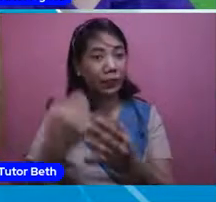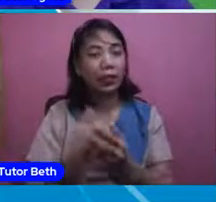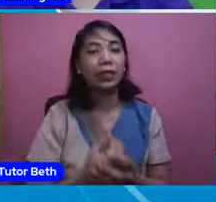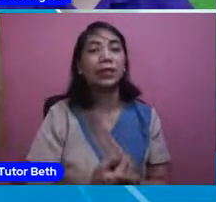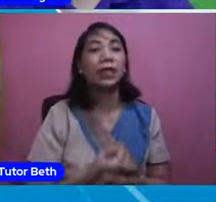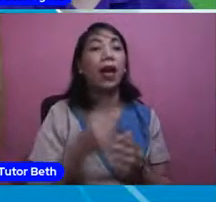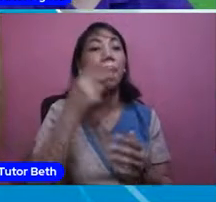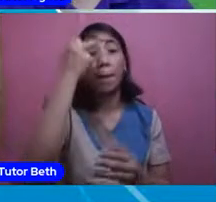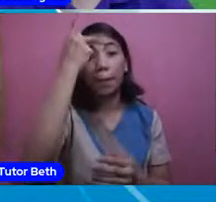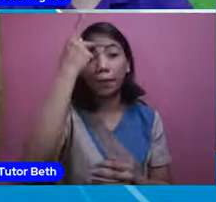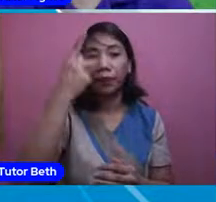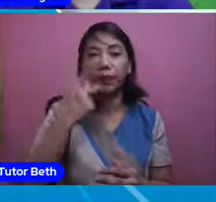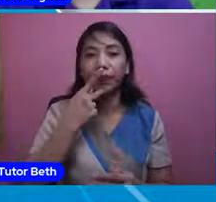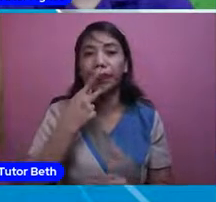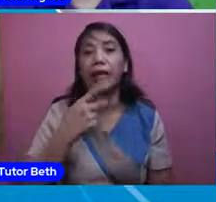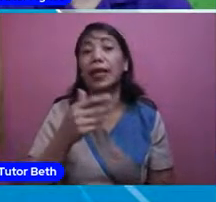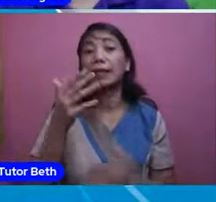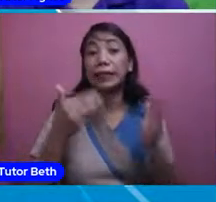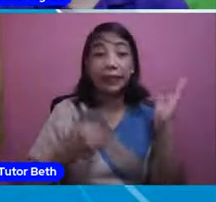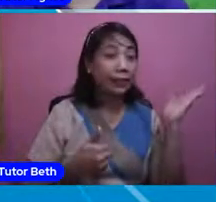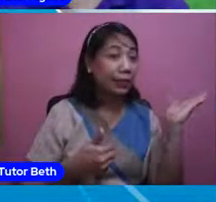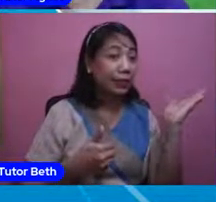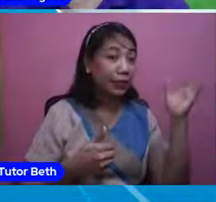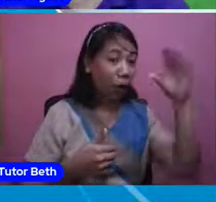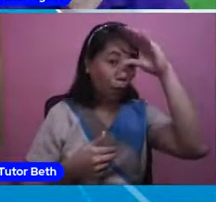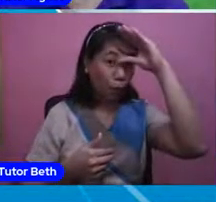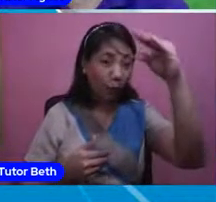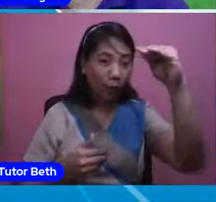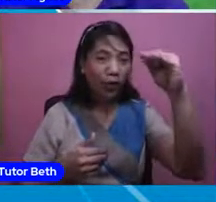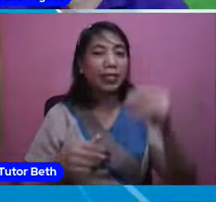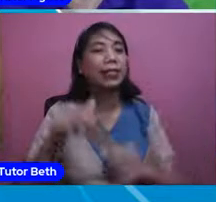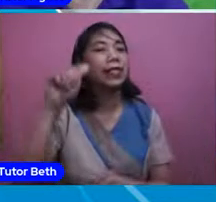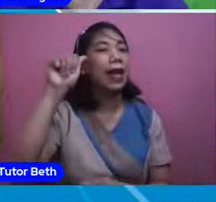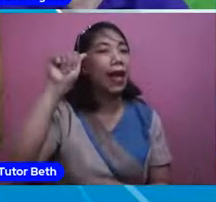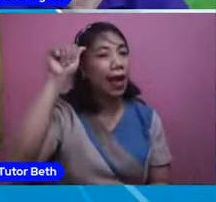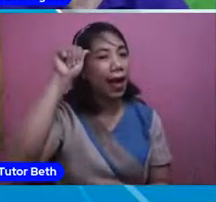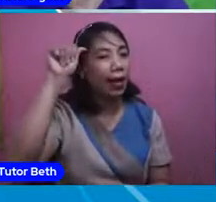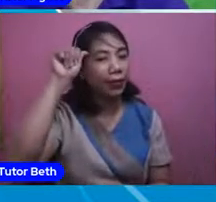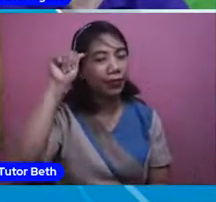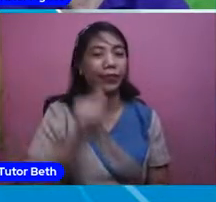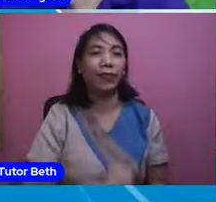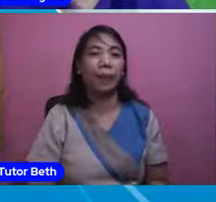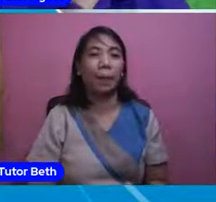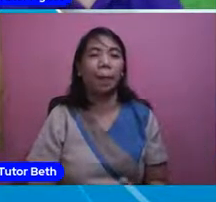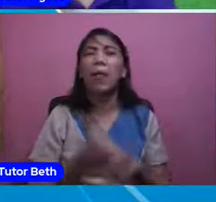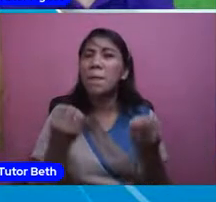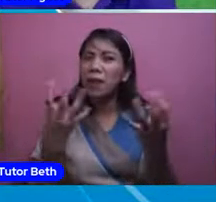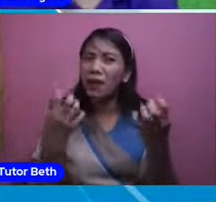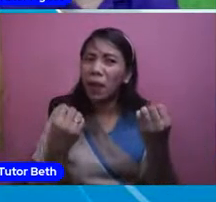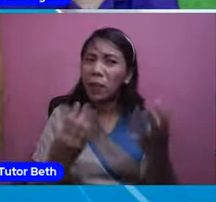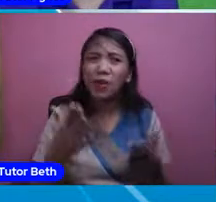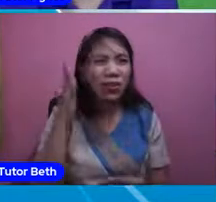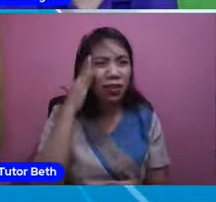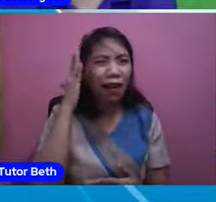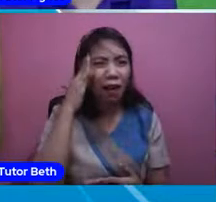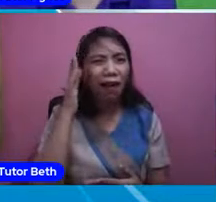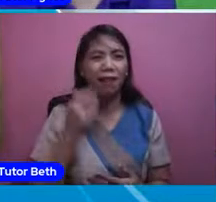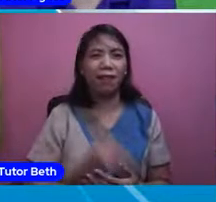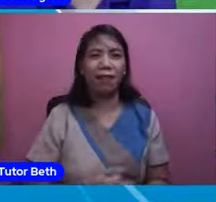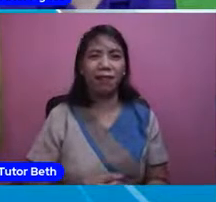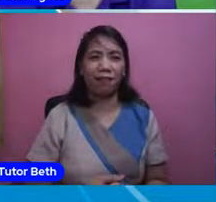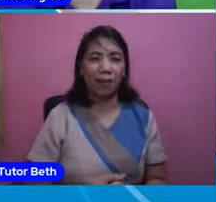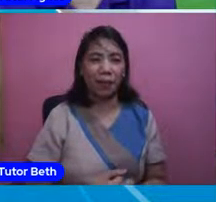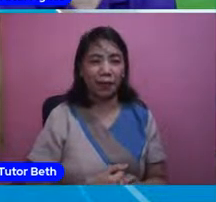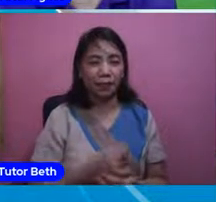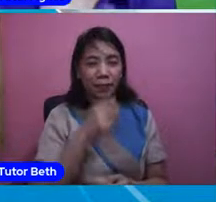Okay, so si Alvin yan. So, ibig sabihin, 6 na taong pa lang si Alvin, marami na pala siyang kayang gawin na mag